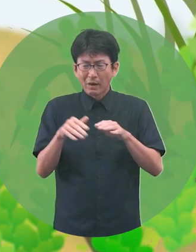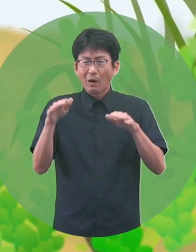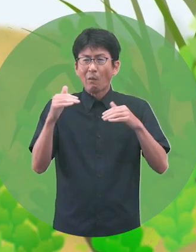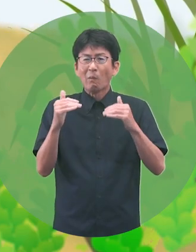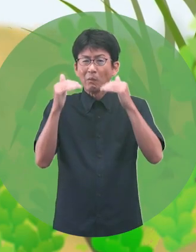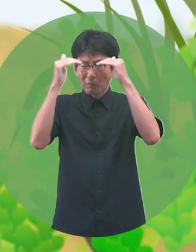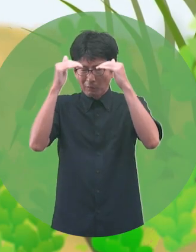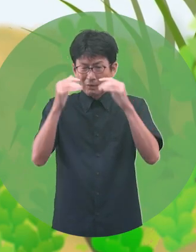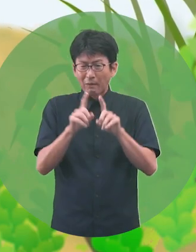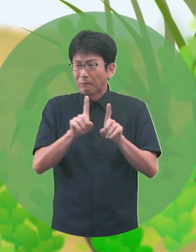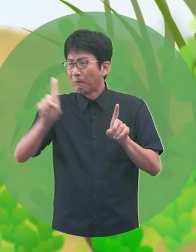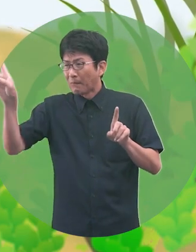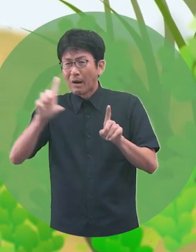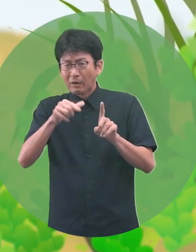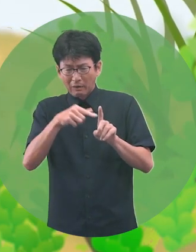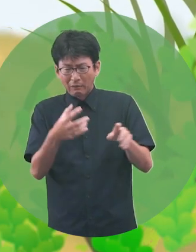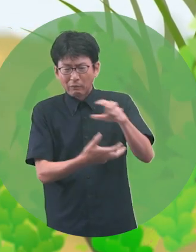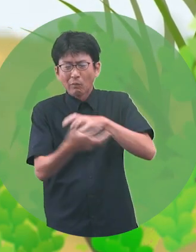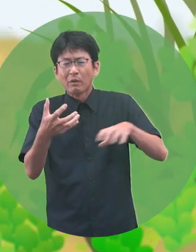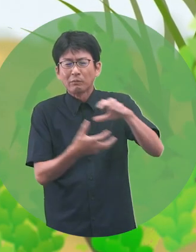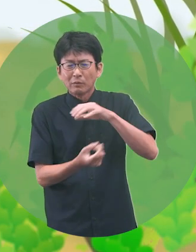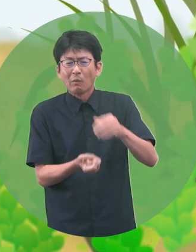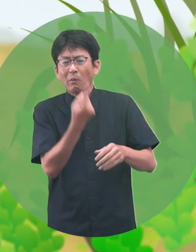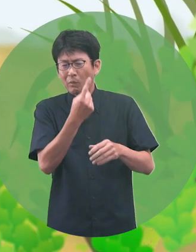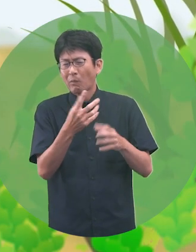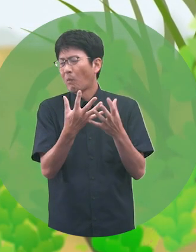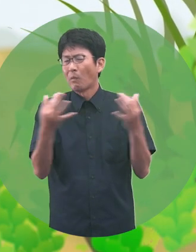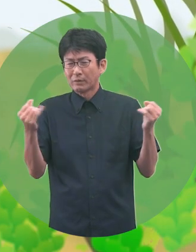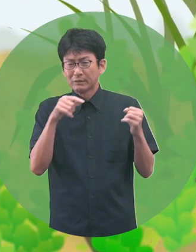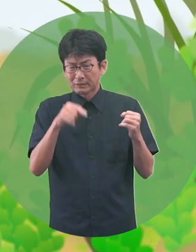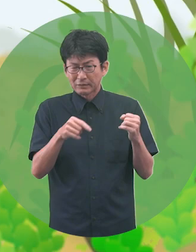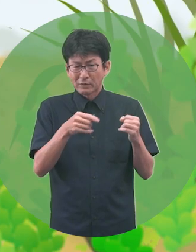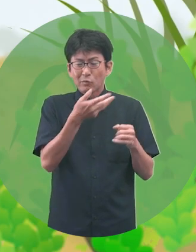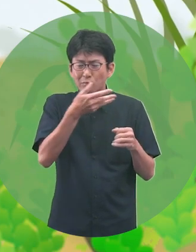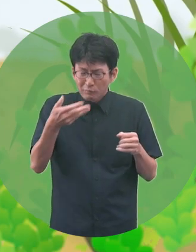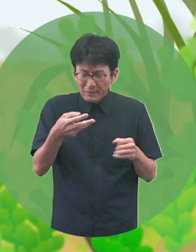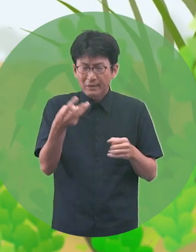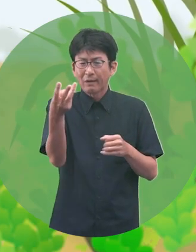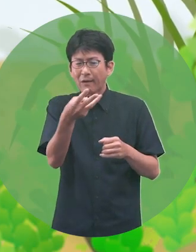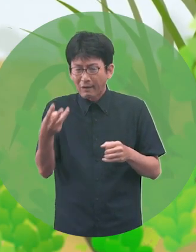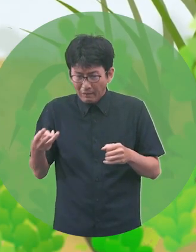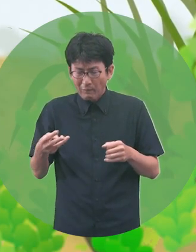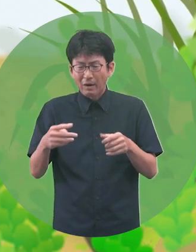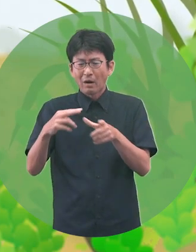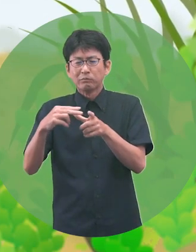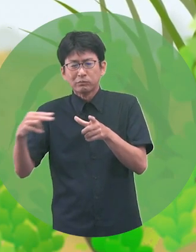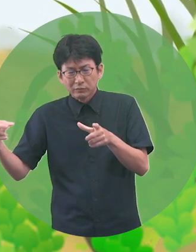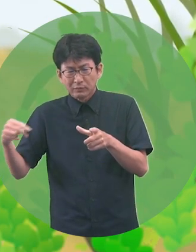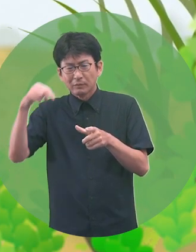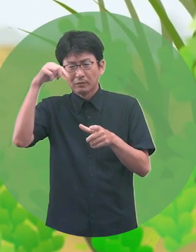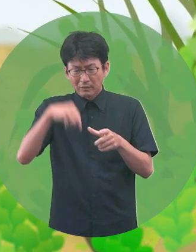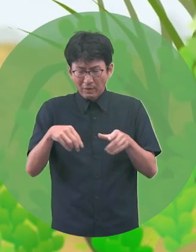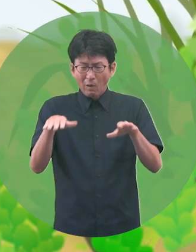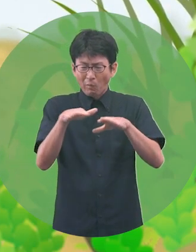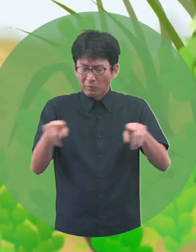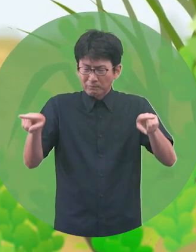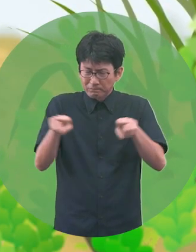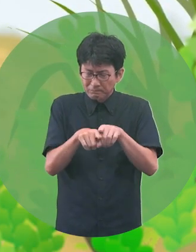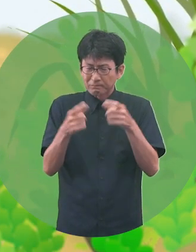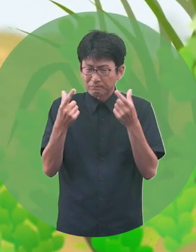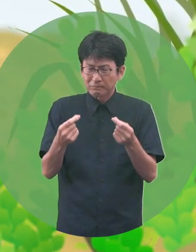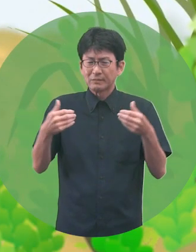隙に発生するケースが多いの。海や川、プールの近くでは絶対に子どもから目を離さない